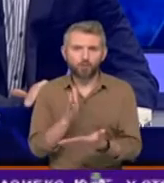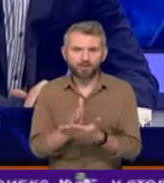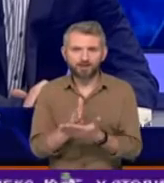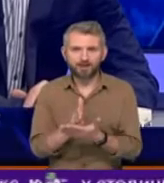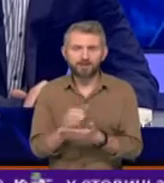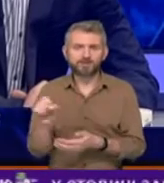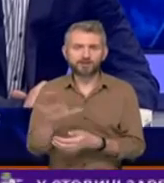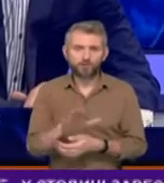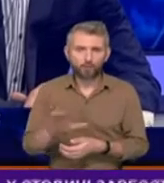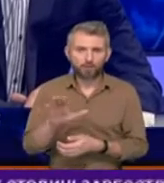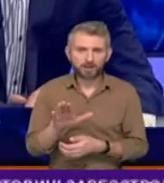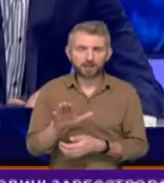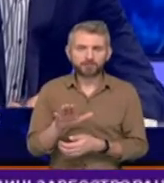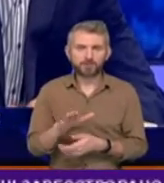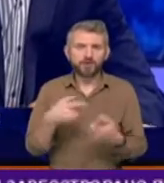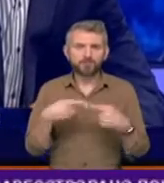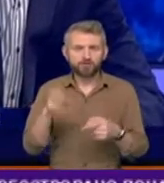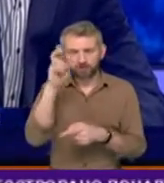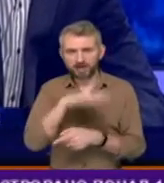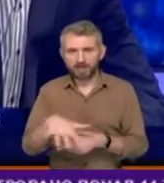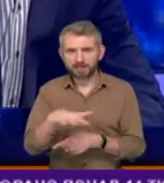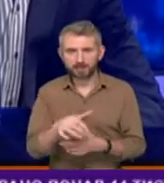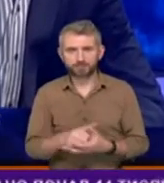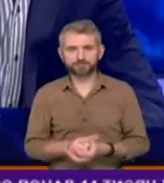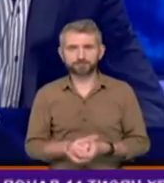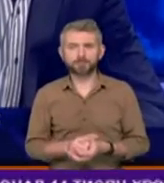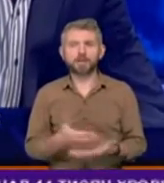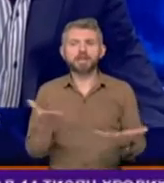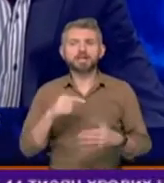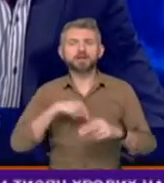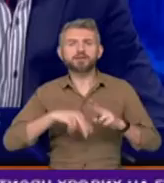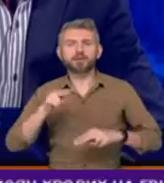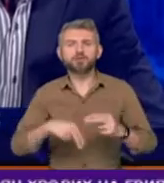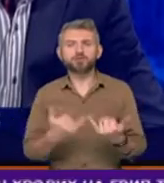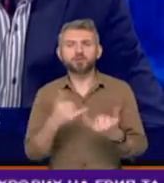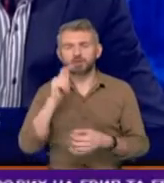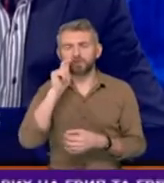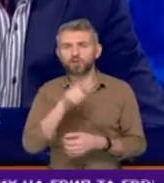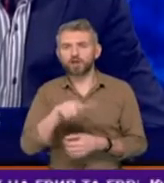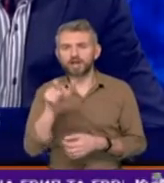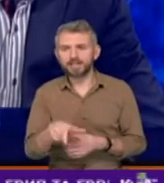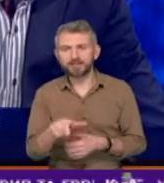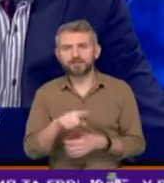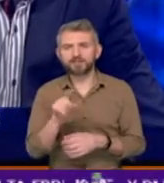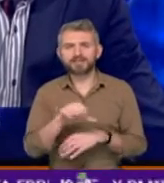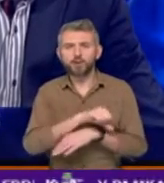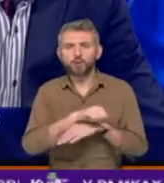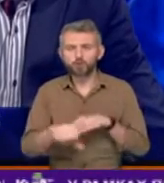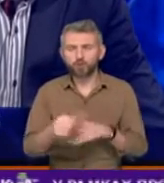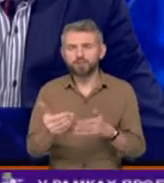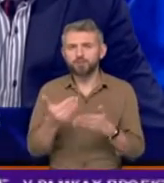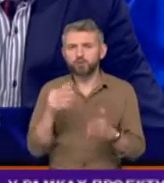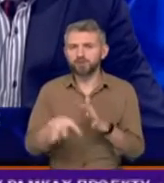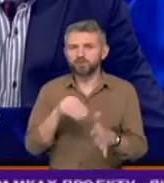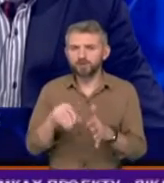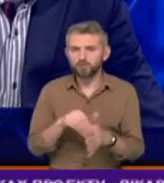от в Європі, в принципі, в інших країнах. А які настрої сьогодні в українців за кордоном напередодні